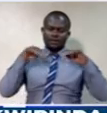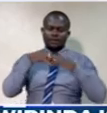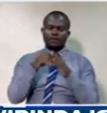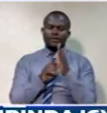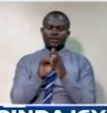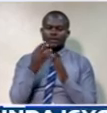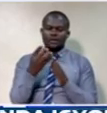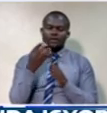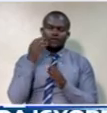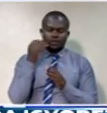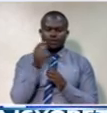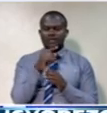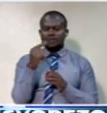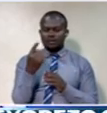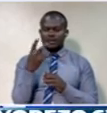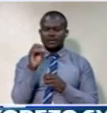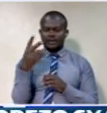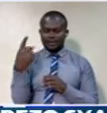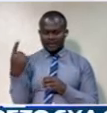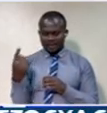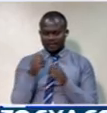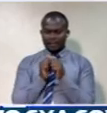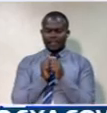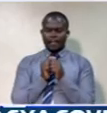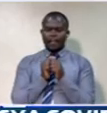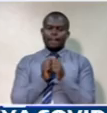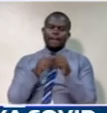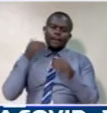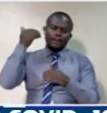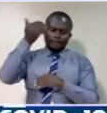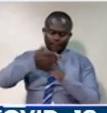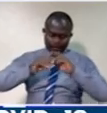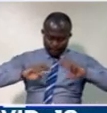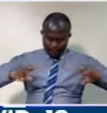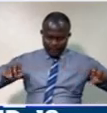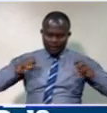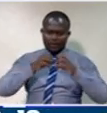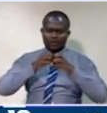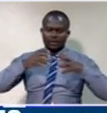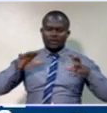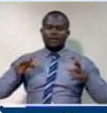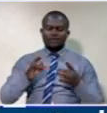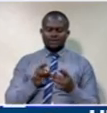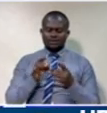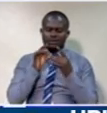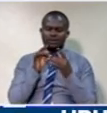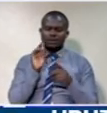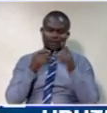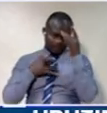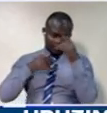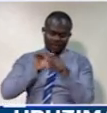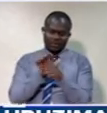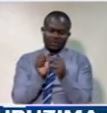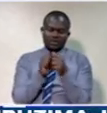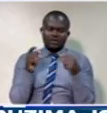mutarama 2021. Nyuma yo gusuzuma ubwiyongere budasanzwe bw'abandura